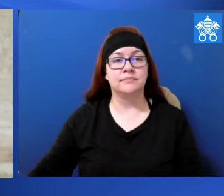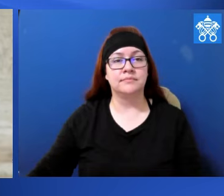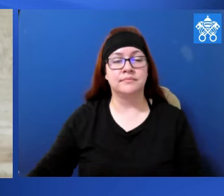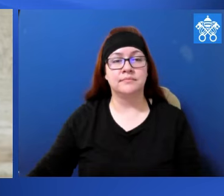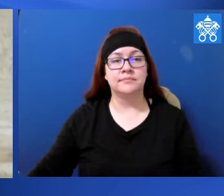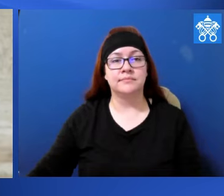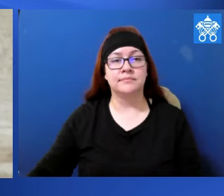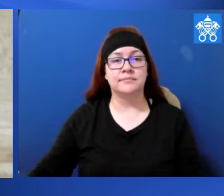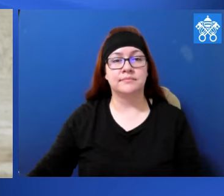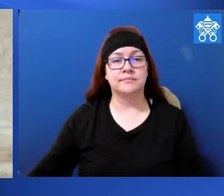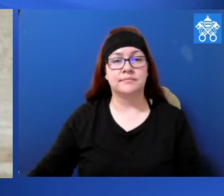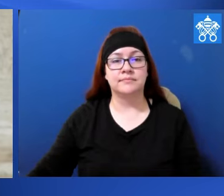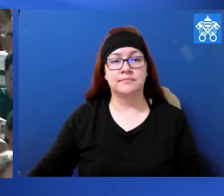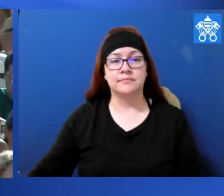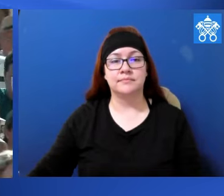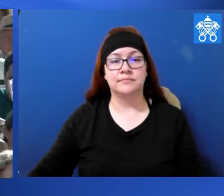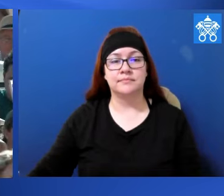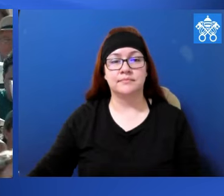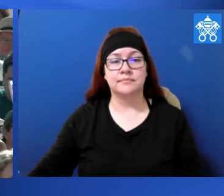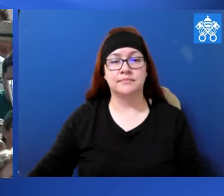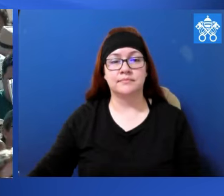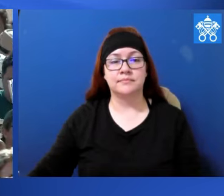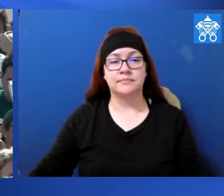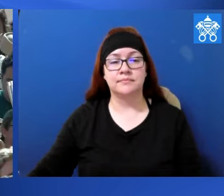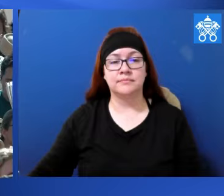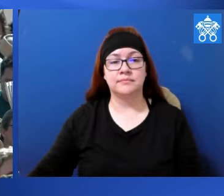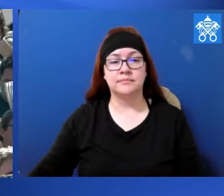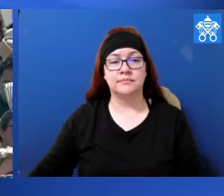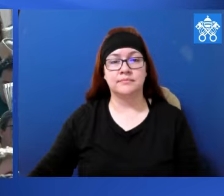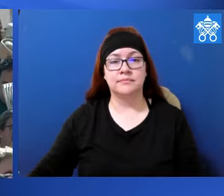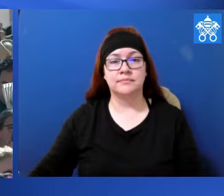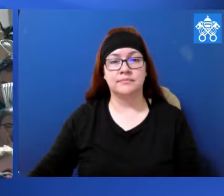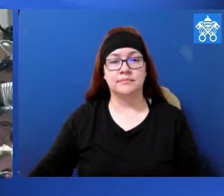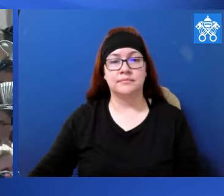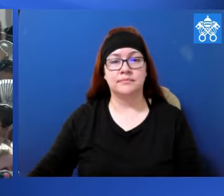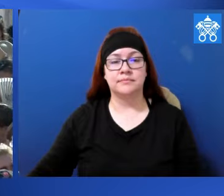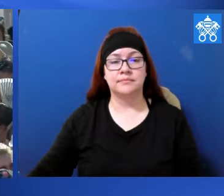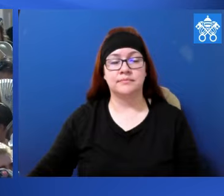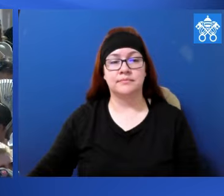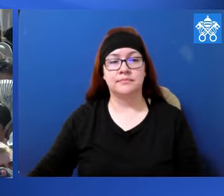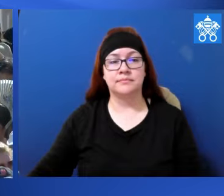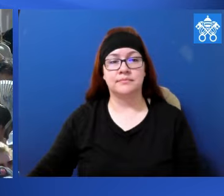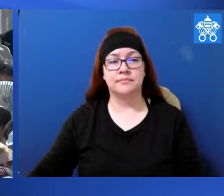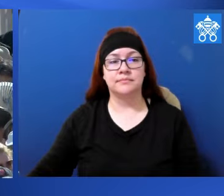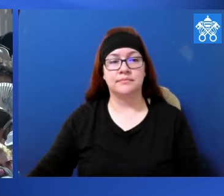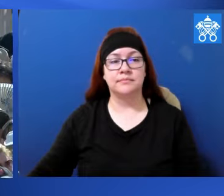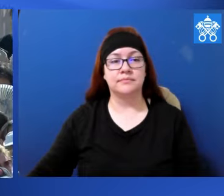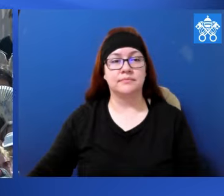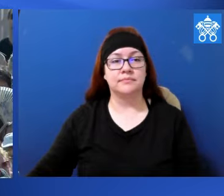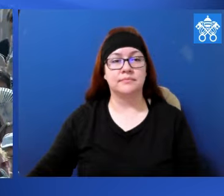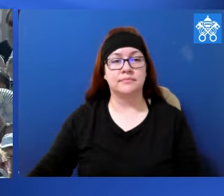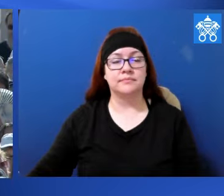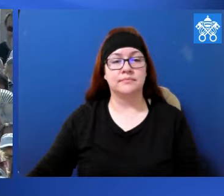Er segnet auch die Rosenkränze und die übrigen Andachtsgegenstände, die Sie dafür mitgebracht haben. Es folgt nun